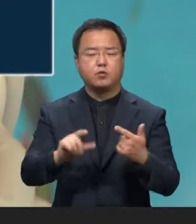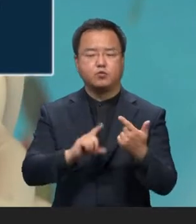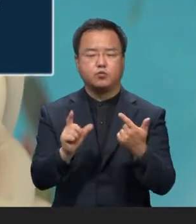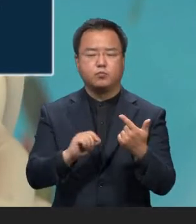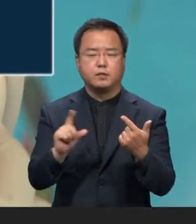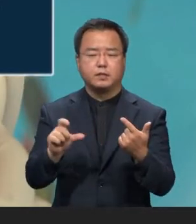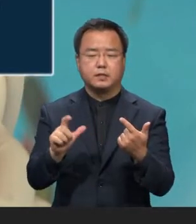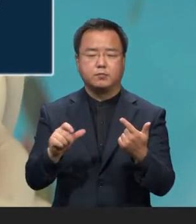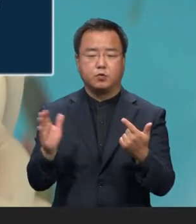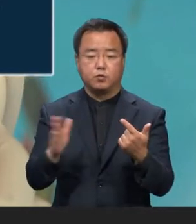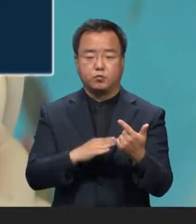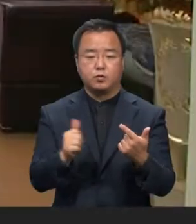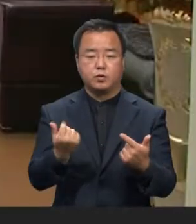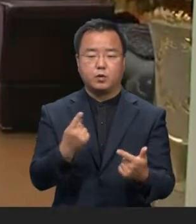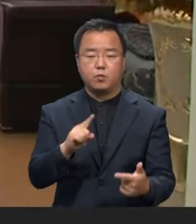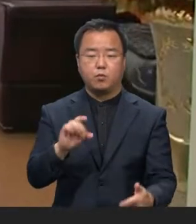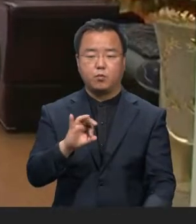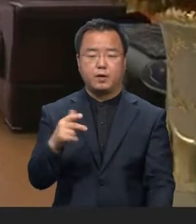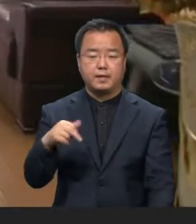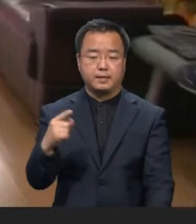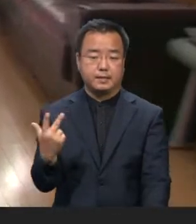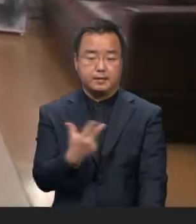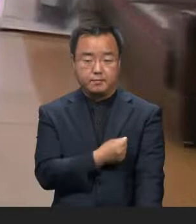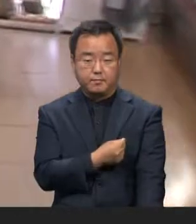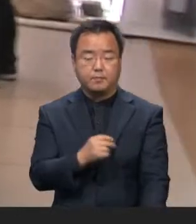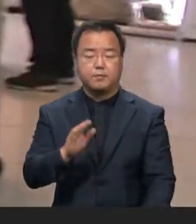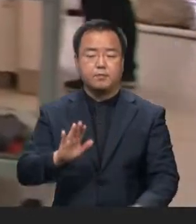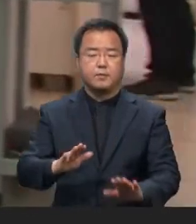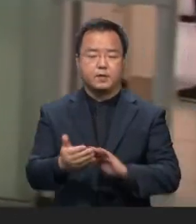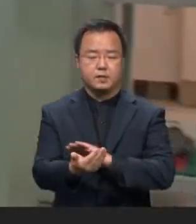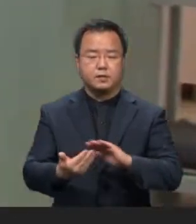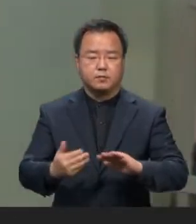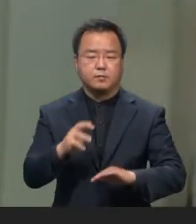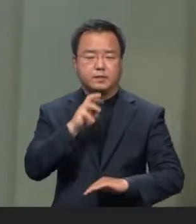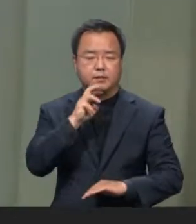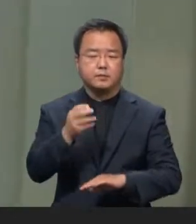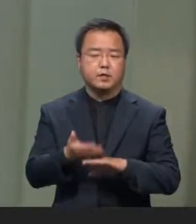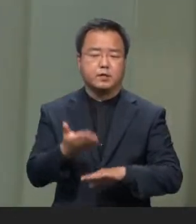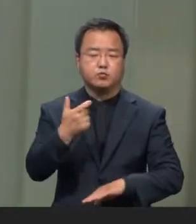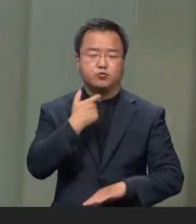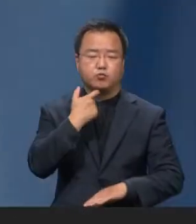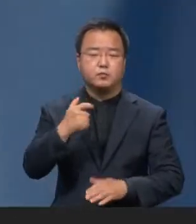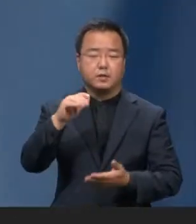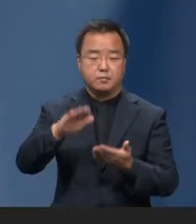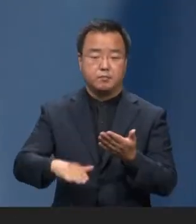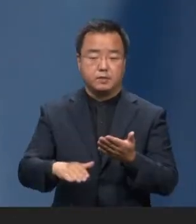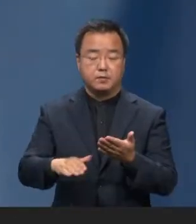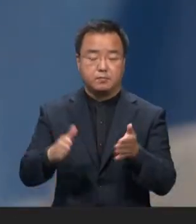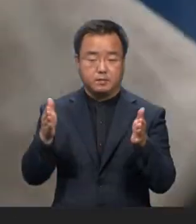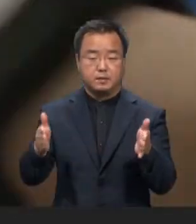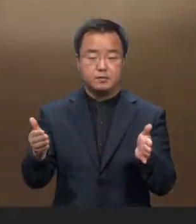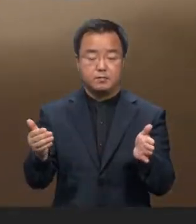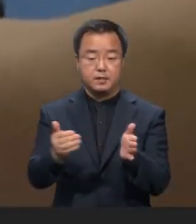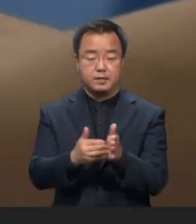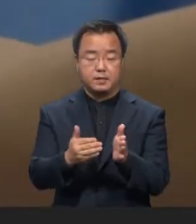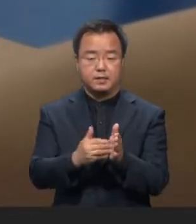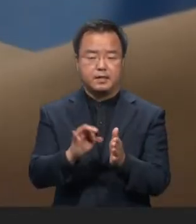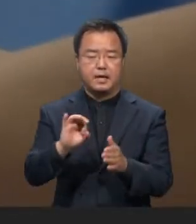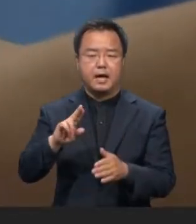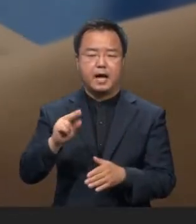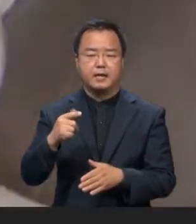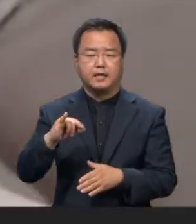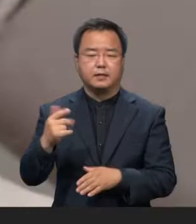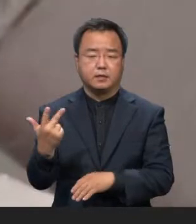배치 늘 맞게 됩니다 또 소아 이자의 앞서 30세 이상 60세 미만인 예비군 교사에 대한 얀센 백신 접종은